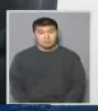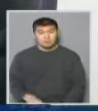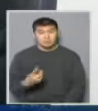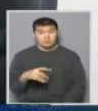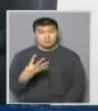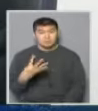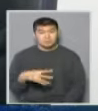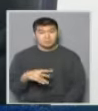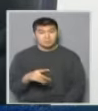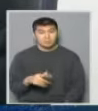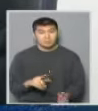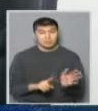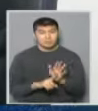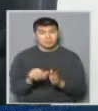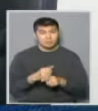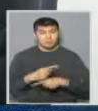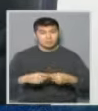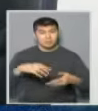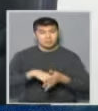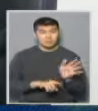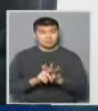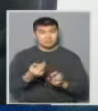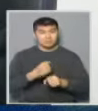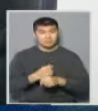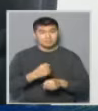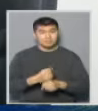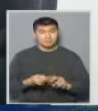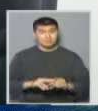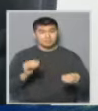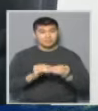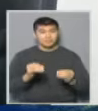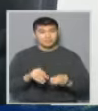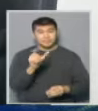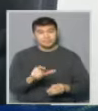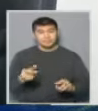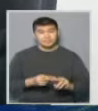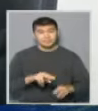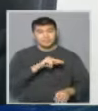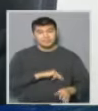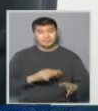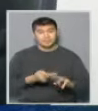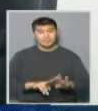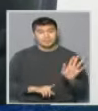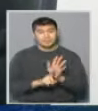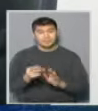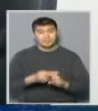140 кәсіпкер, 1,5 мың кәсіпкердің жобасы қолдау тауып, 10 мыңнан астам жұмыс орны сақталып, және